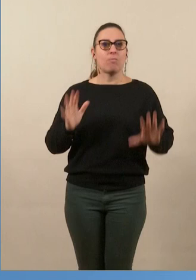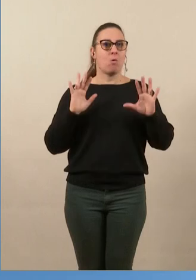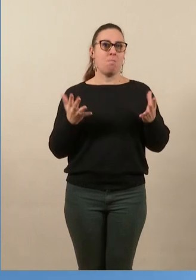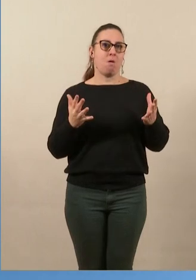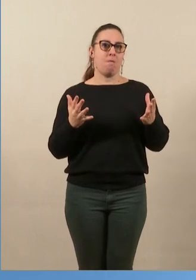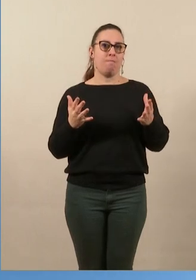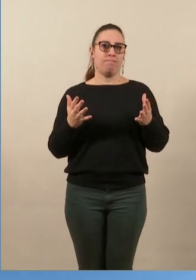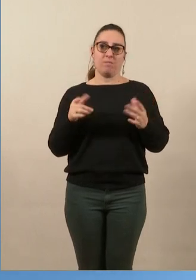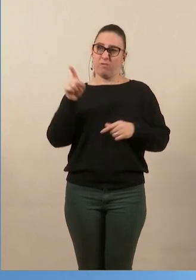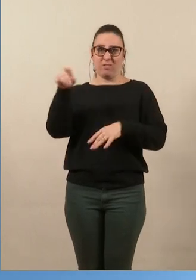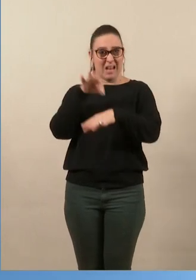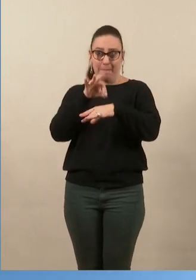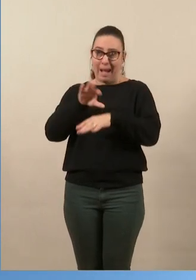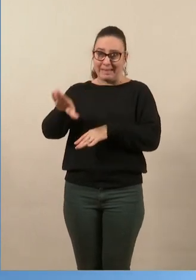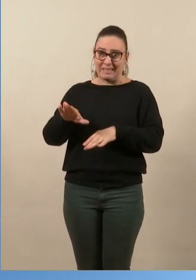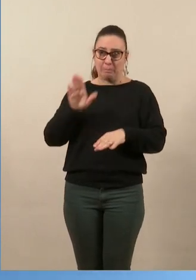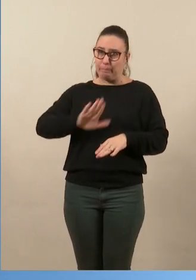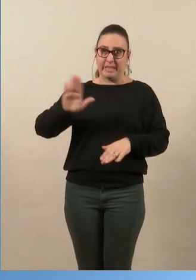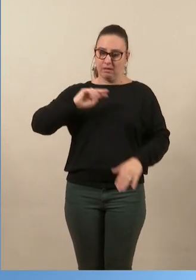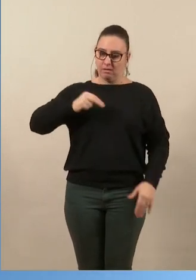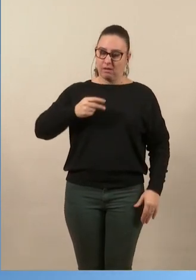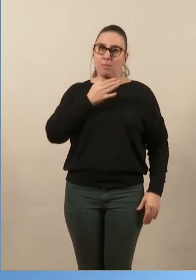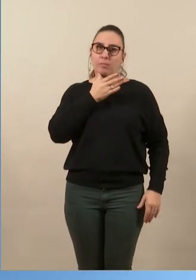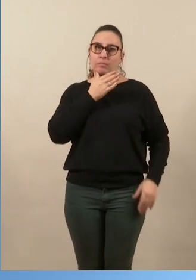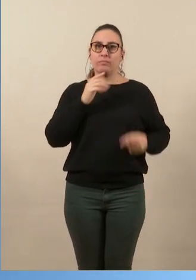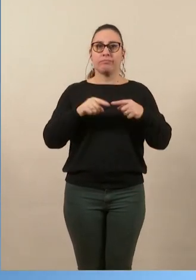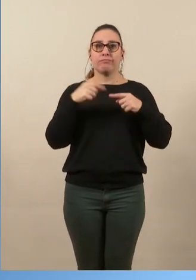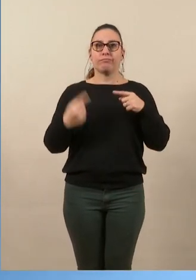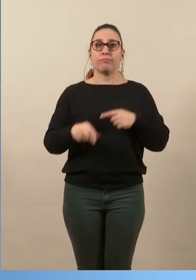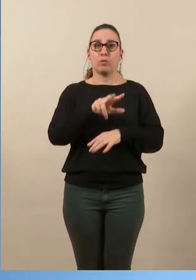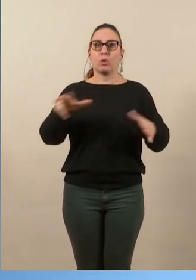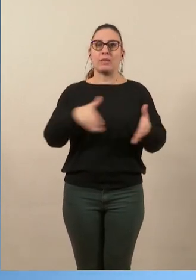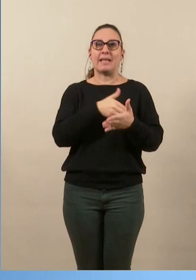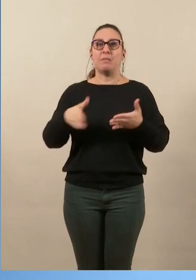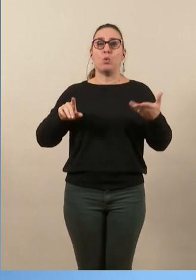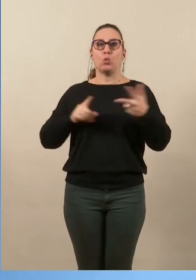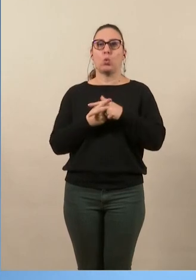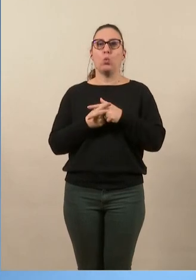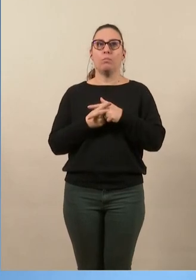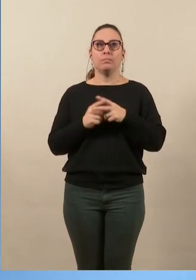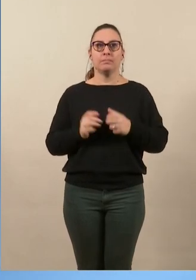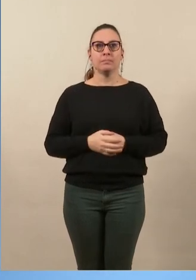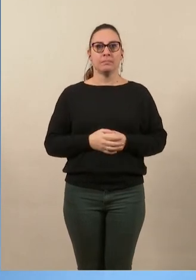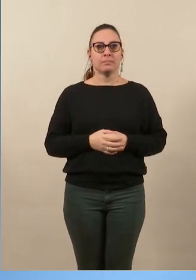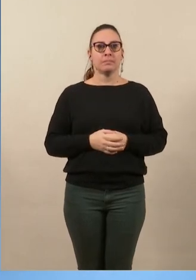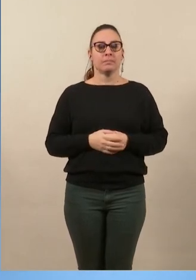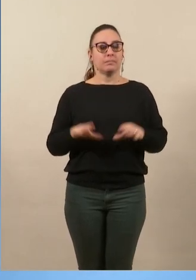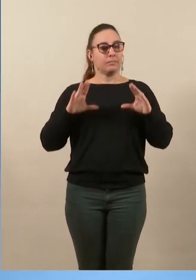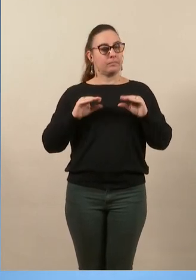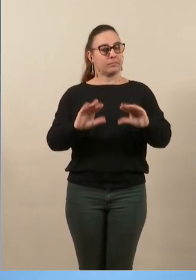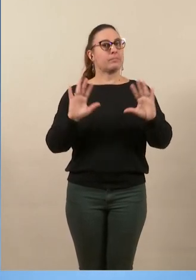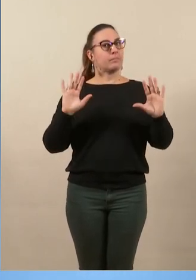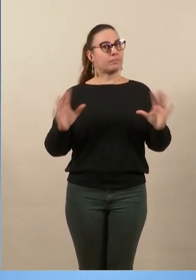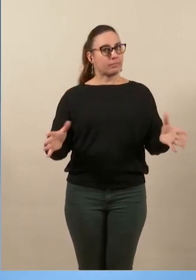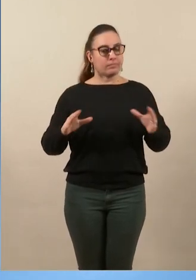pathologique en résulte un trou de 37 millions dans le budget de cette année très concrètement cela se